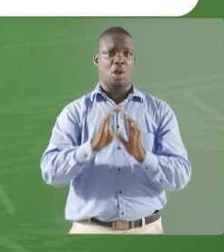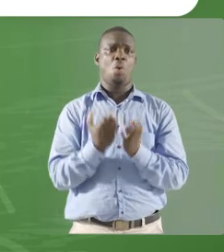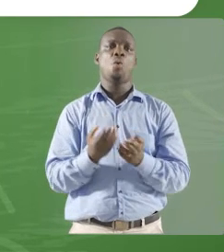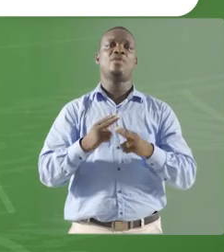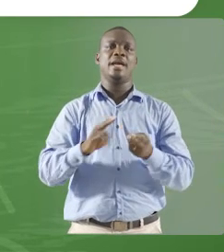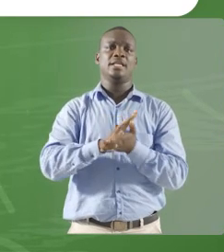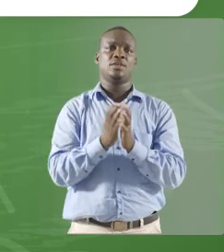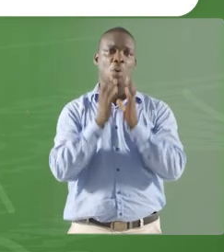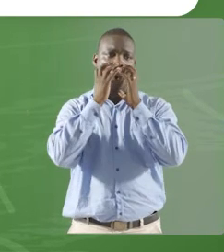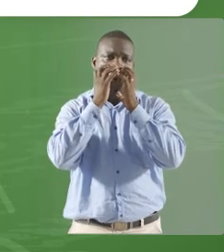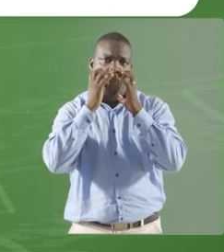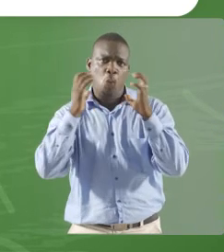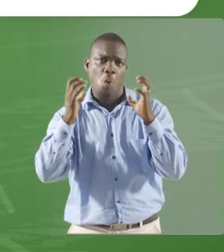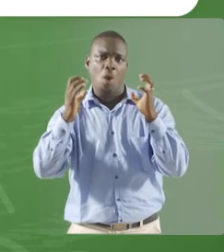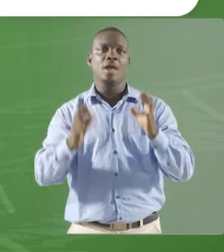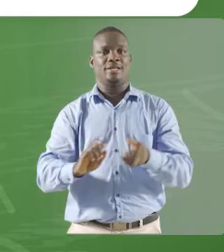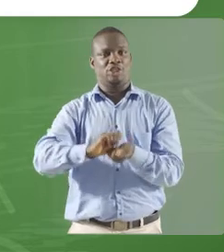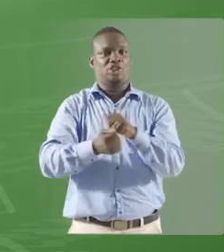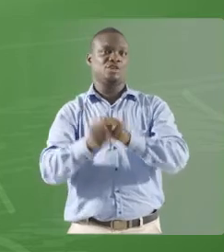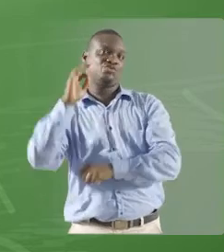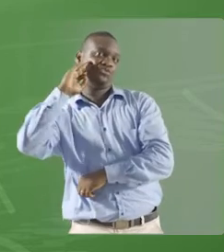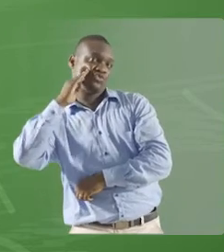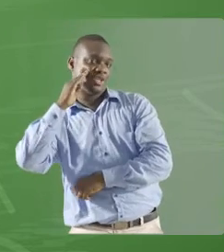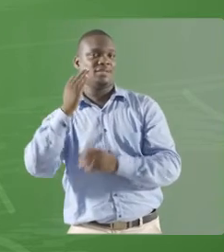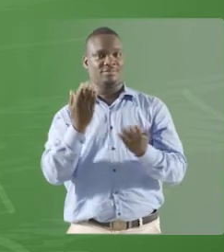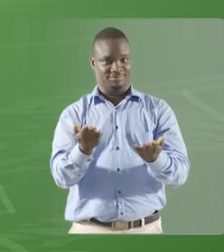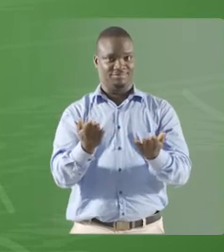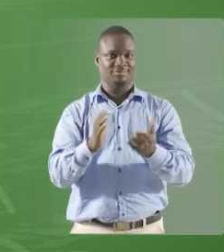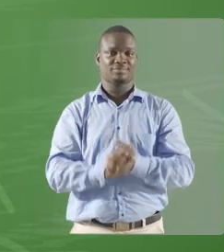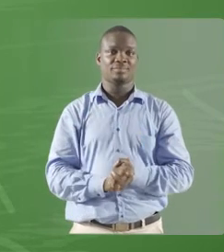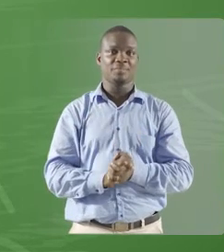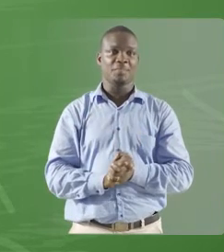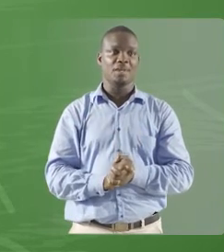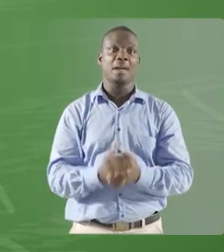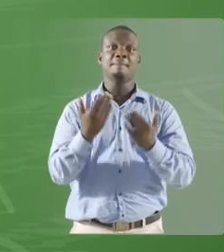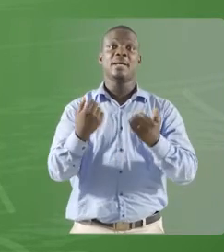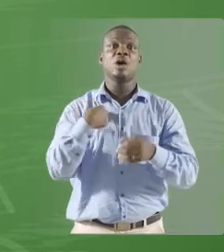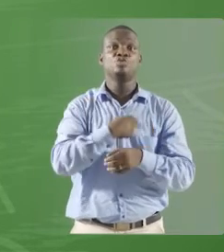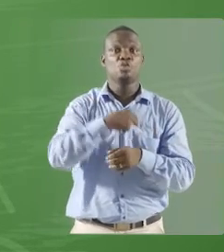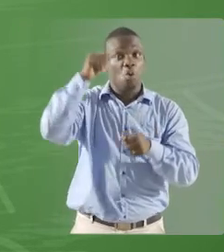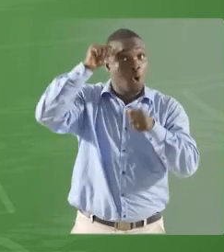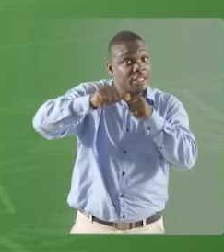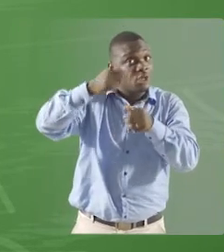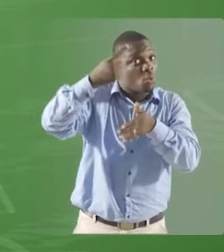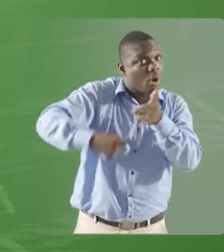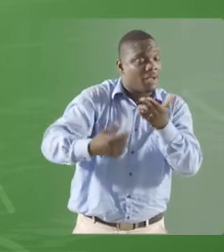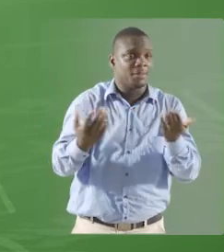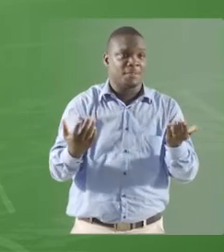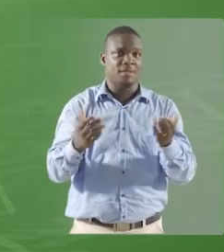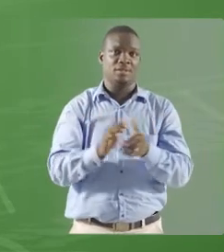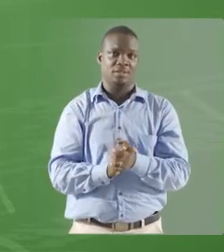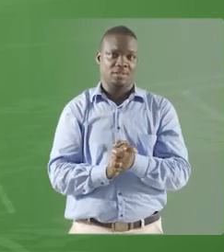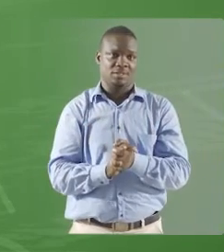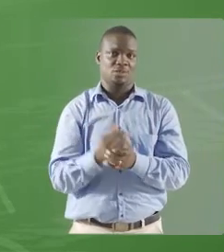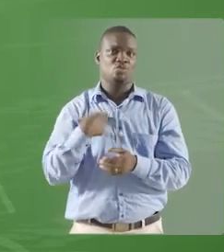grossit et devient un fruit. Bien, qu'allons-nous retenir? Que pouvons-nous retenir